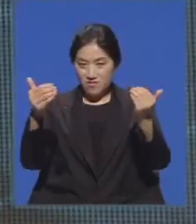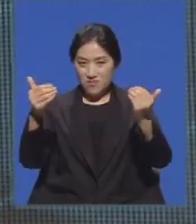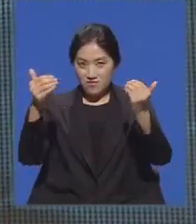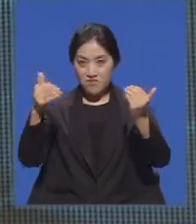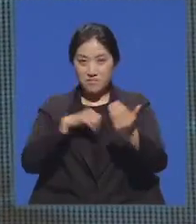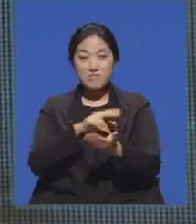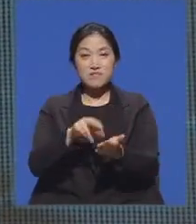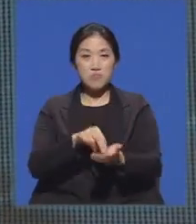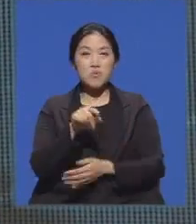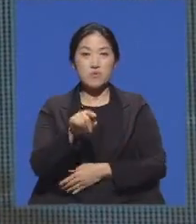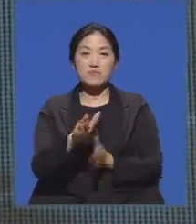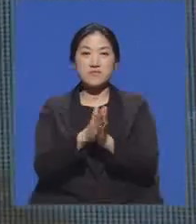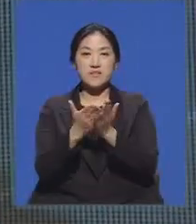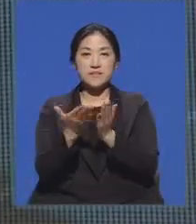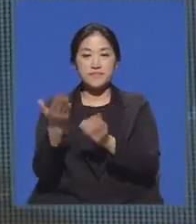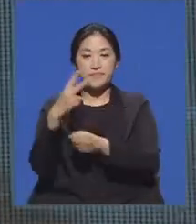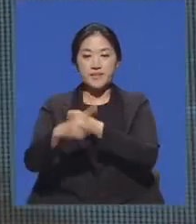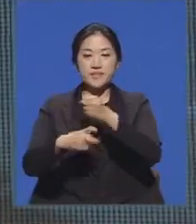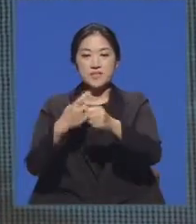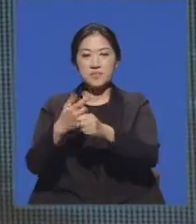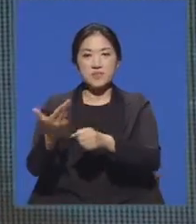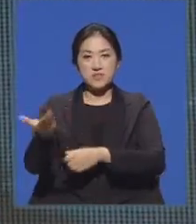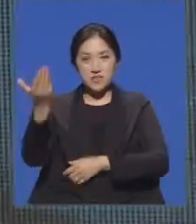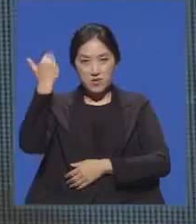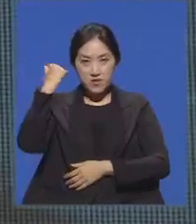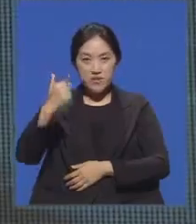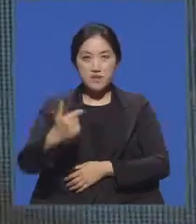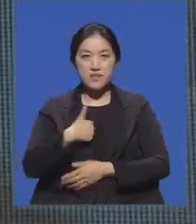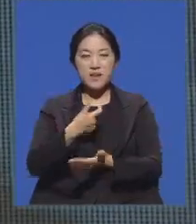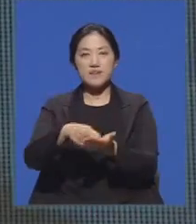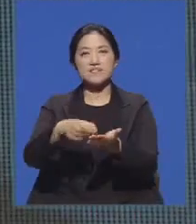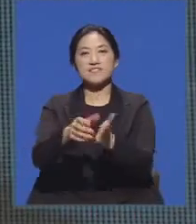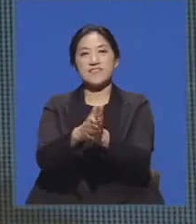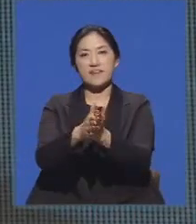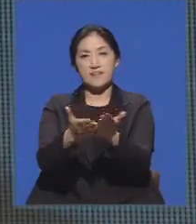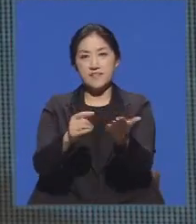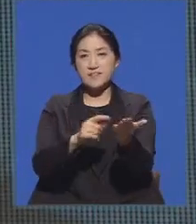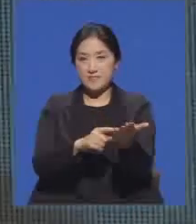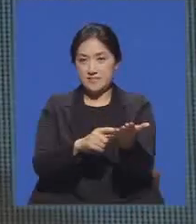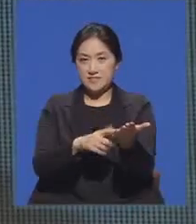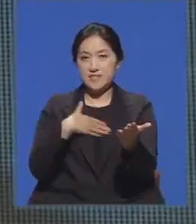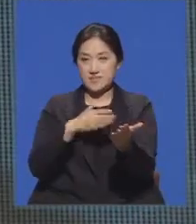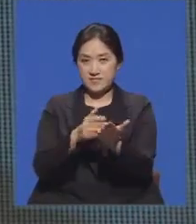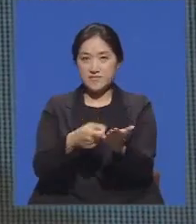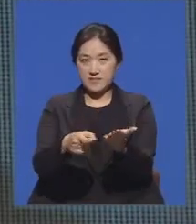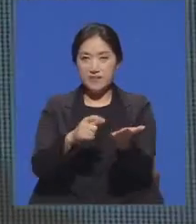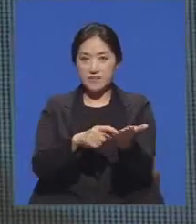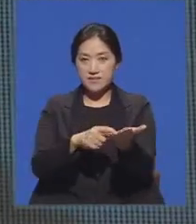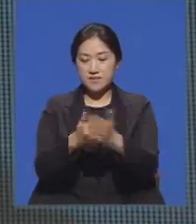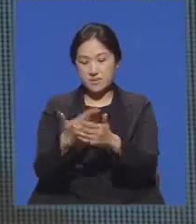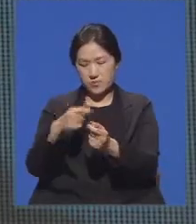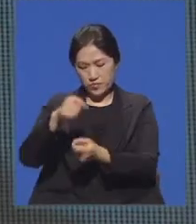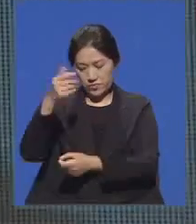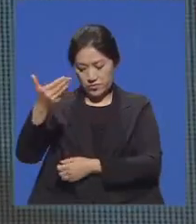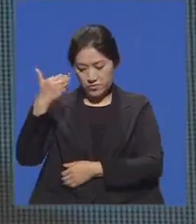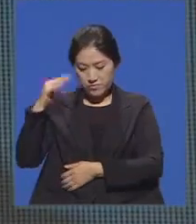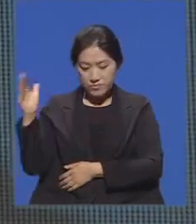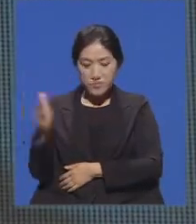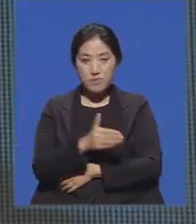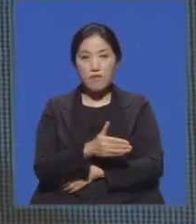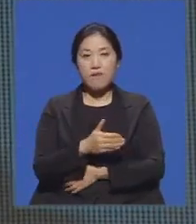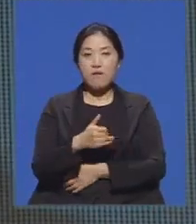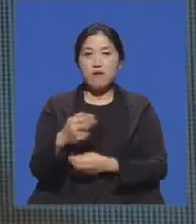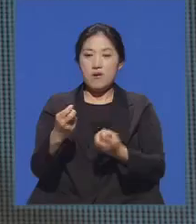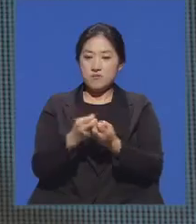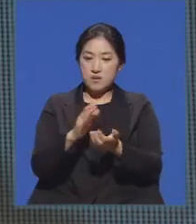커간다라는 제목입니다. 21년 전에 제가 쓴 책입니다. 저는 오래전부터 어떻게